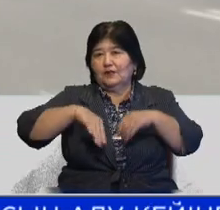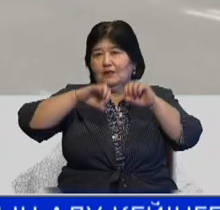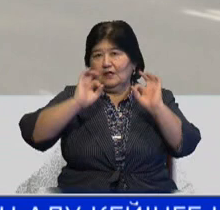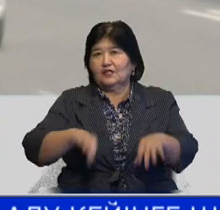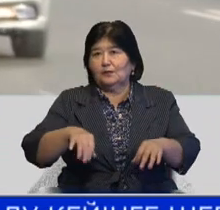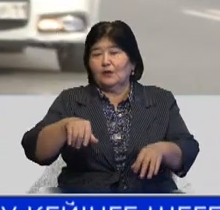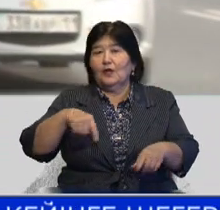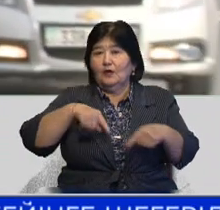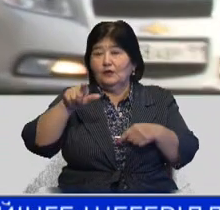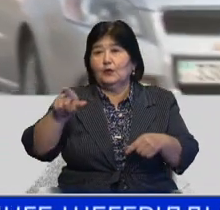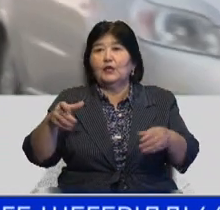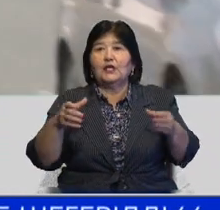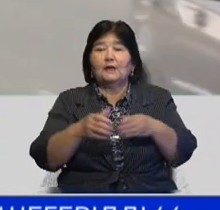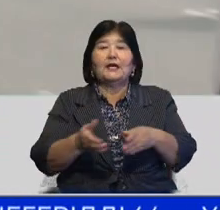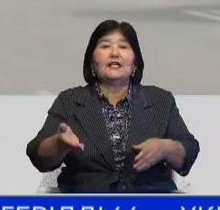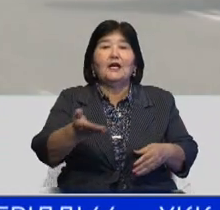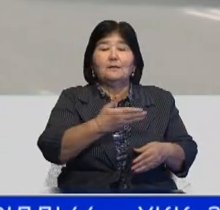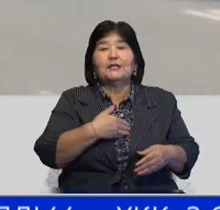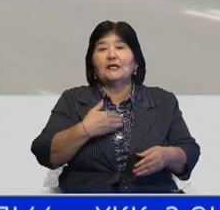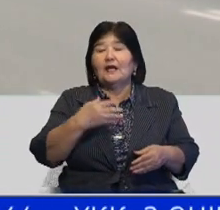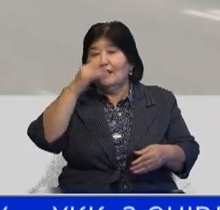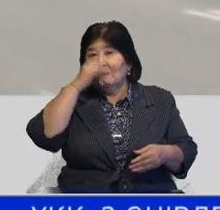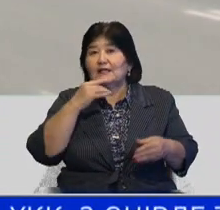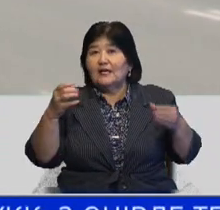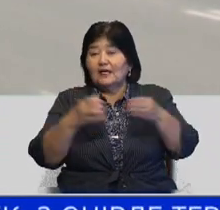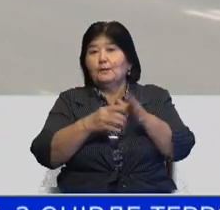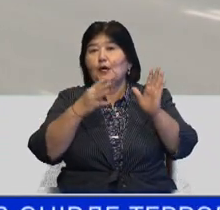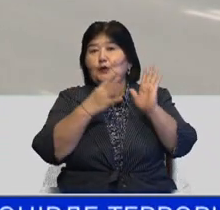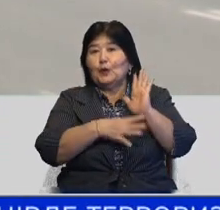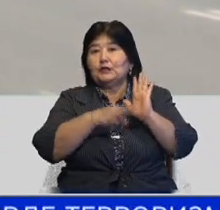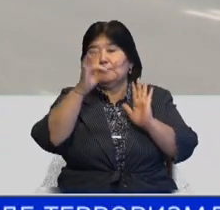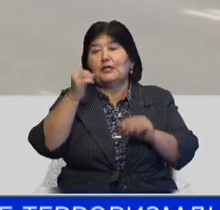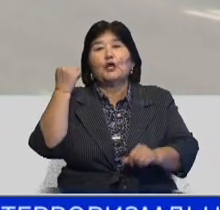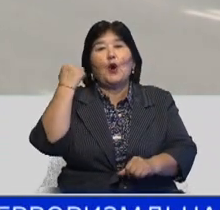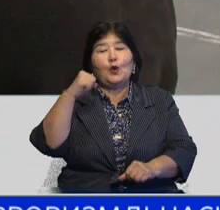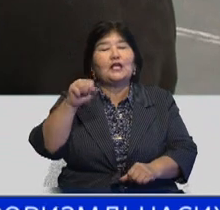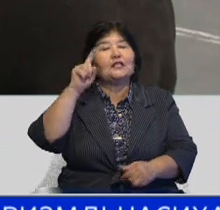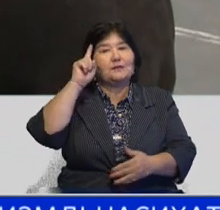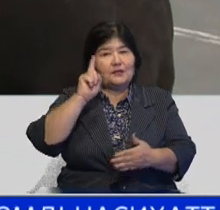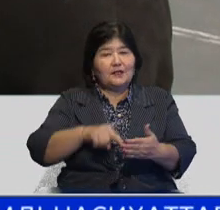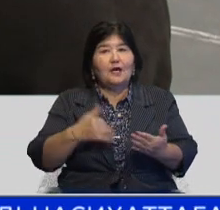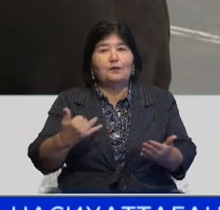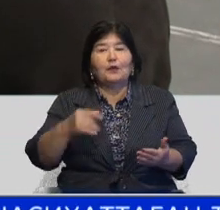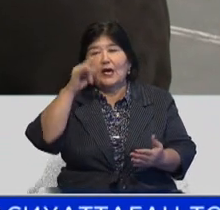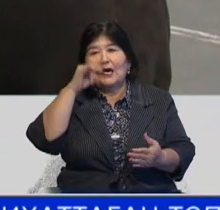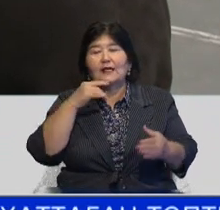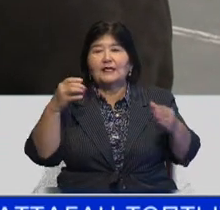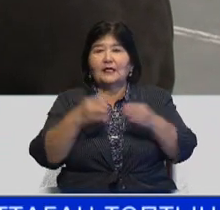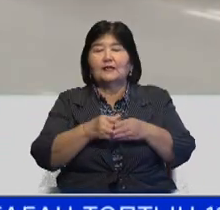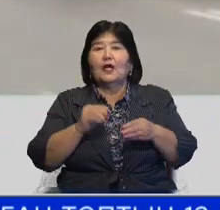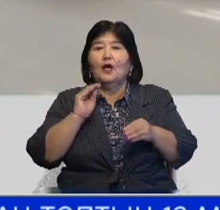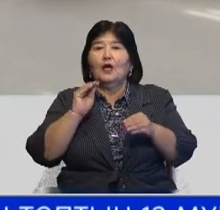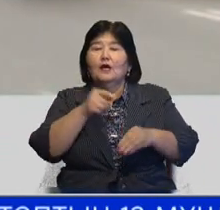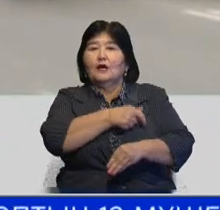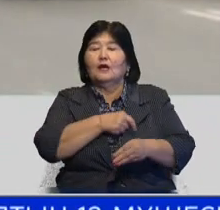ойнайтын. Ол команданы біздің ұлттық құрама 90%-ға ұтады деп сенеміз. Біздің ұлттық құраманың бапкері қосалқы